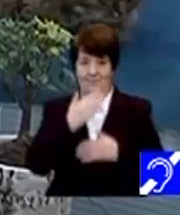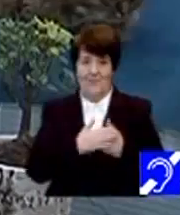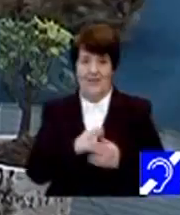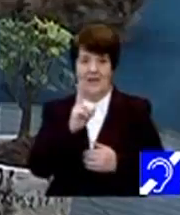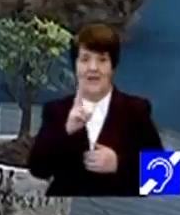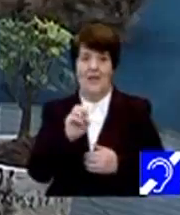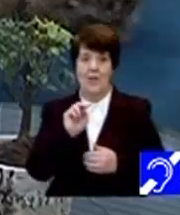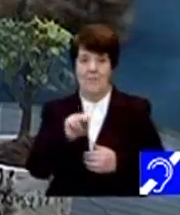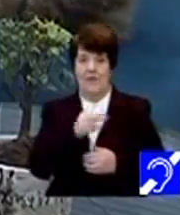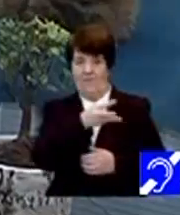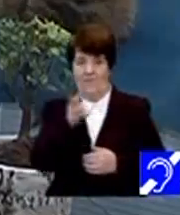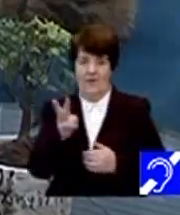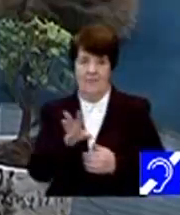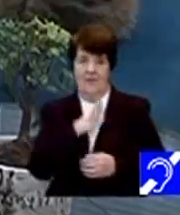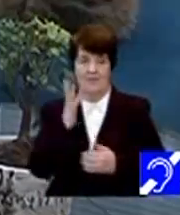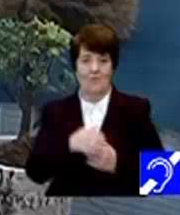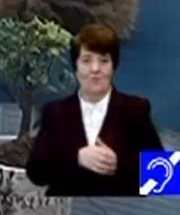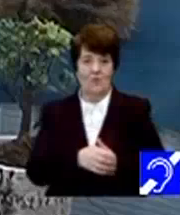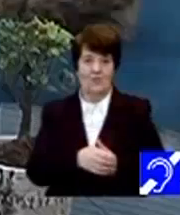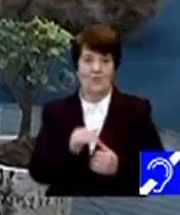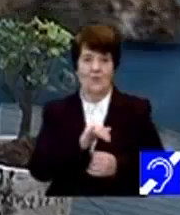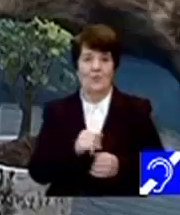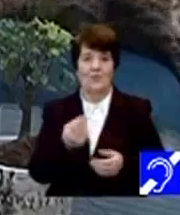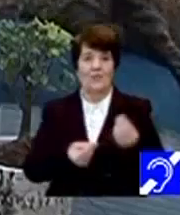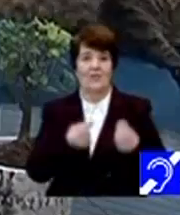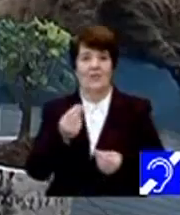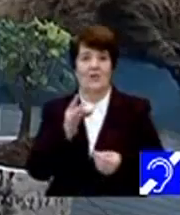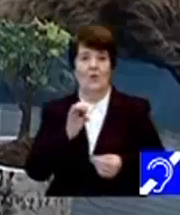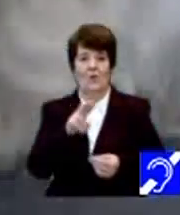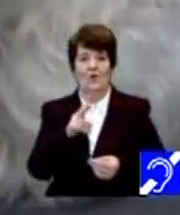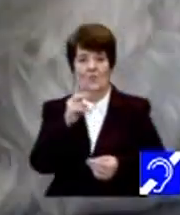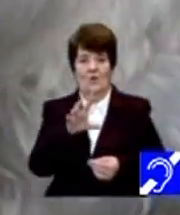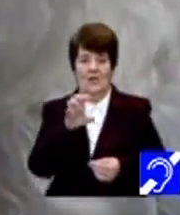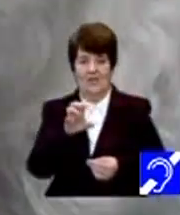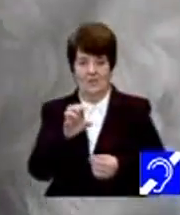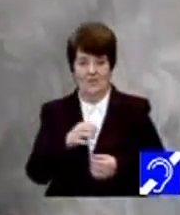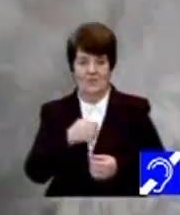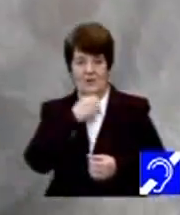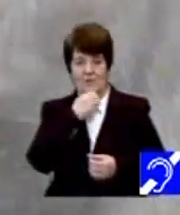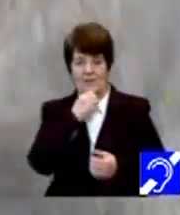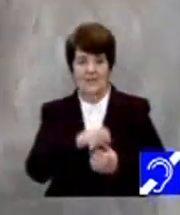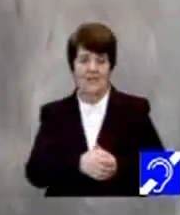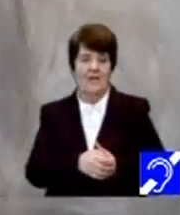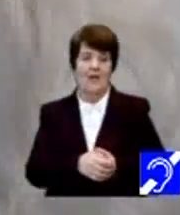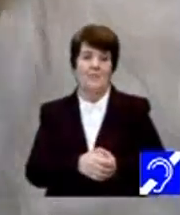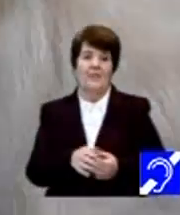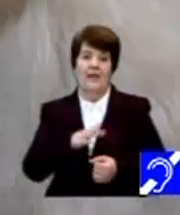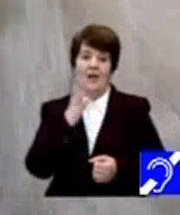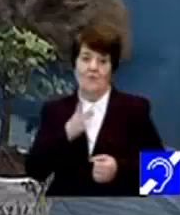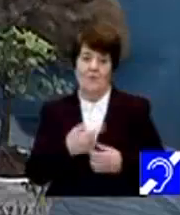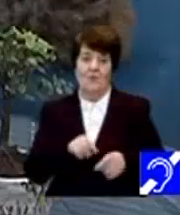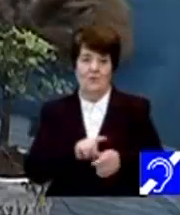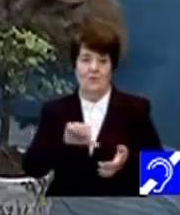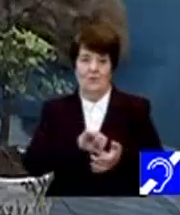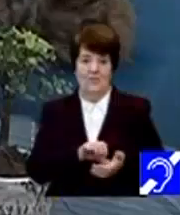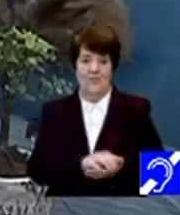Cel mai recent clip a fost filmat la Pașa Parfenii, unde Cuzea a jucat rolul unui cățeluș a unei bătrânici. La fel a mai